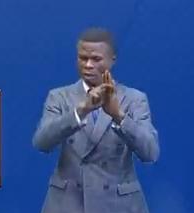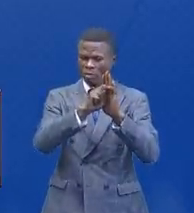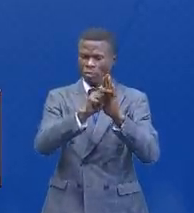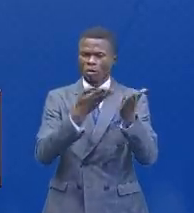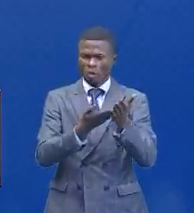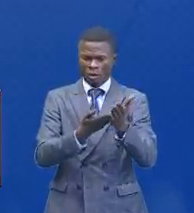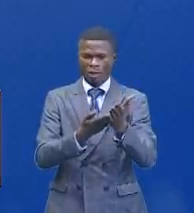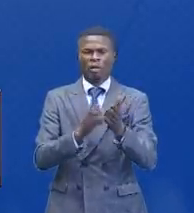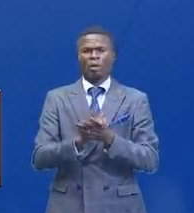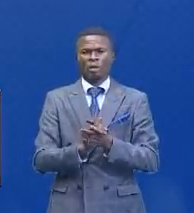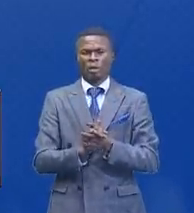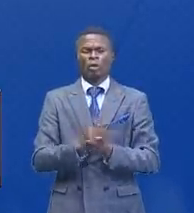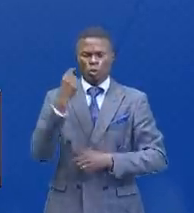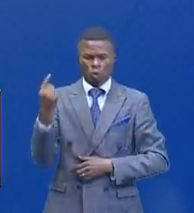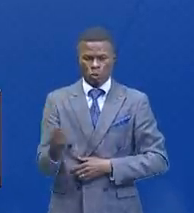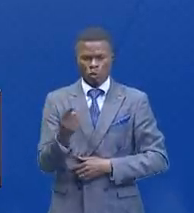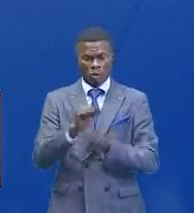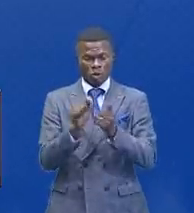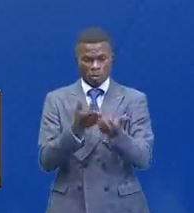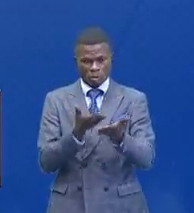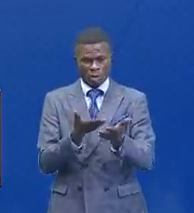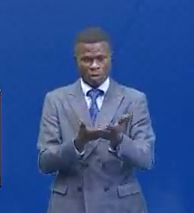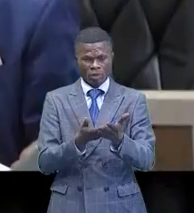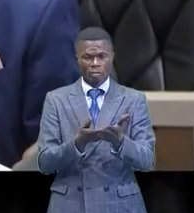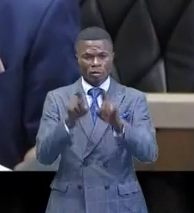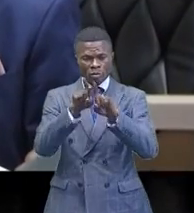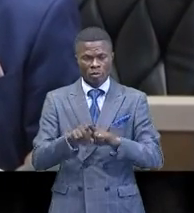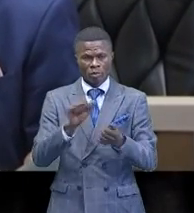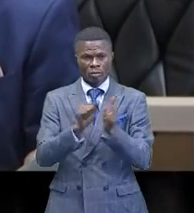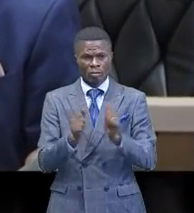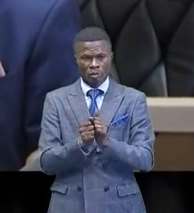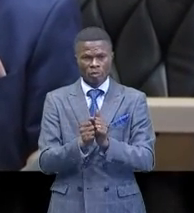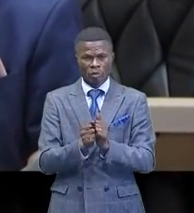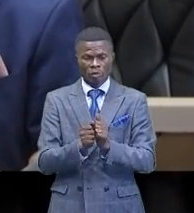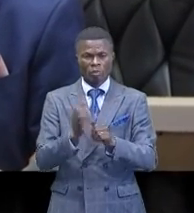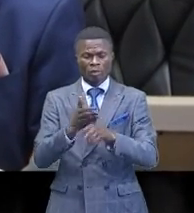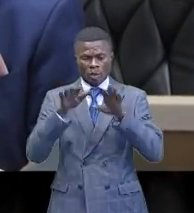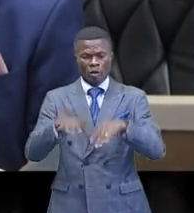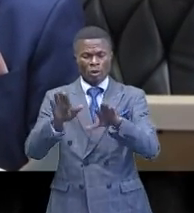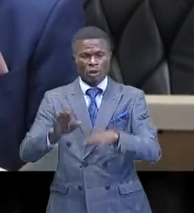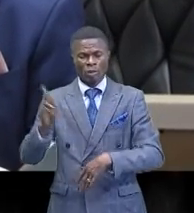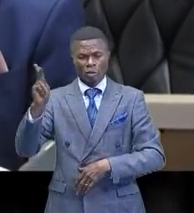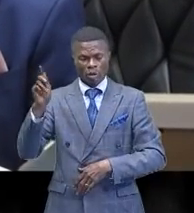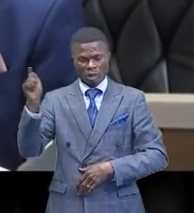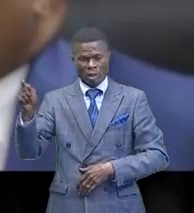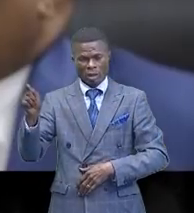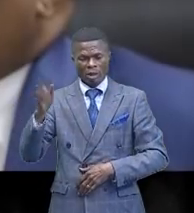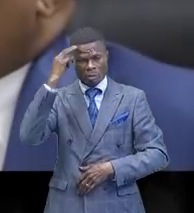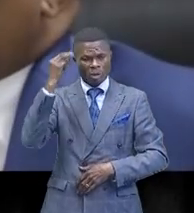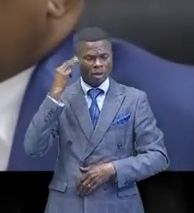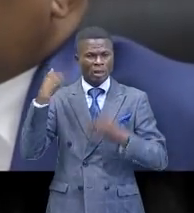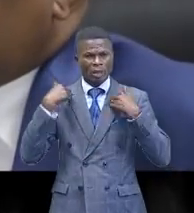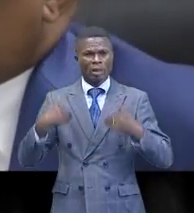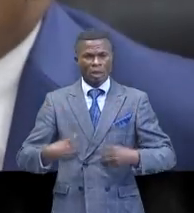barrières. Toujours à ces propos et au sujet de la pollution de la rivière Chicapa, le ministre de la